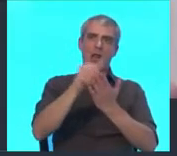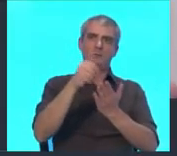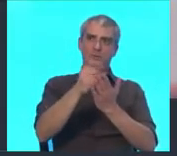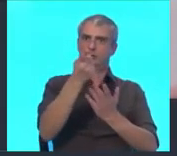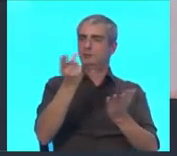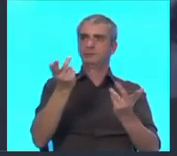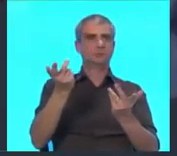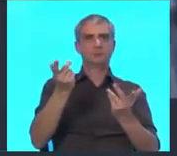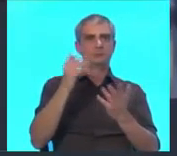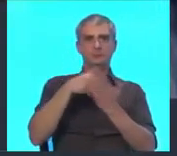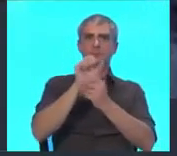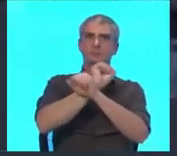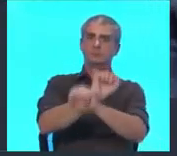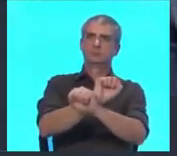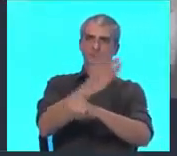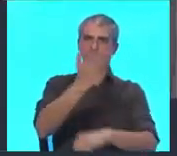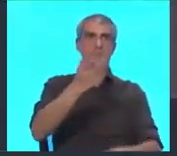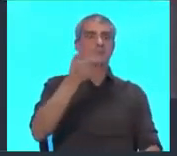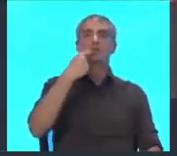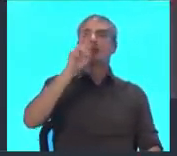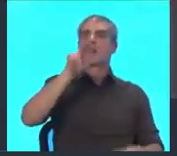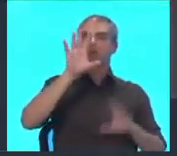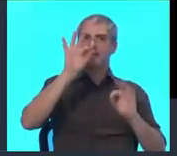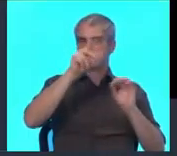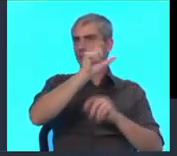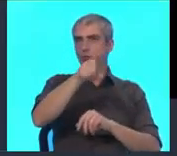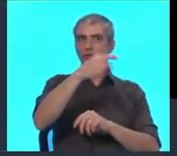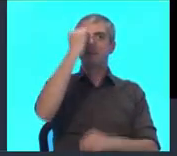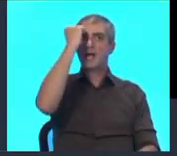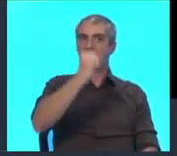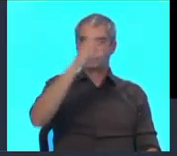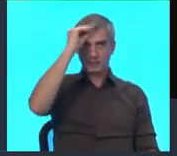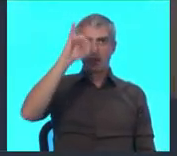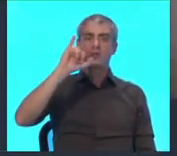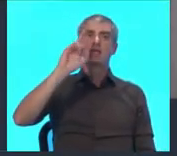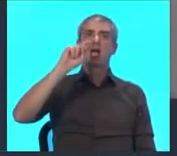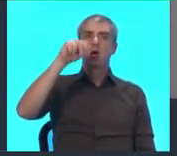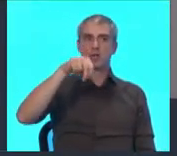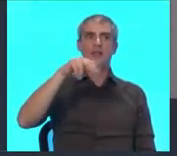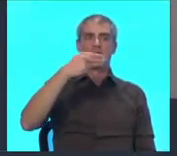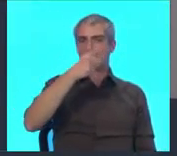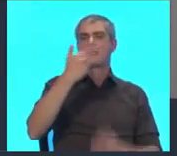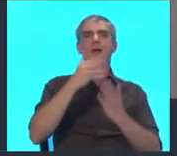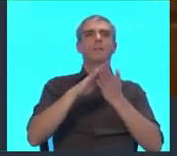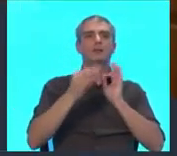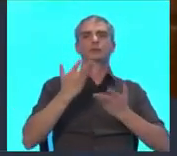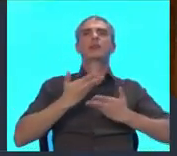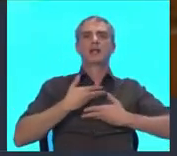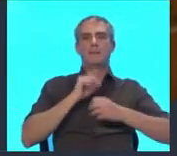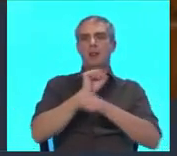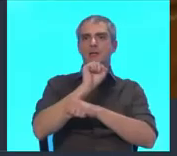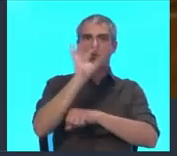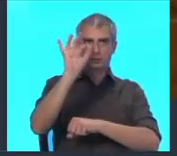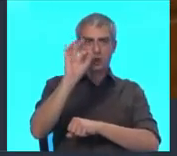למוות מאחורי הסורגים. בשנת 2010 הורשע היילו ברצח ירון איילין. בהמשך קיבל בית המשפט העליון את ערעורו